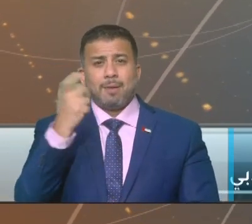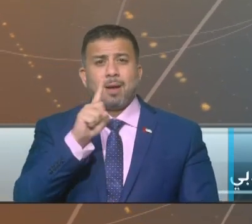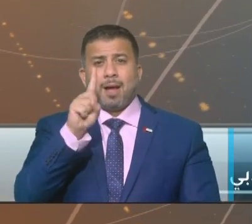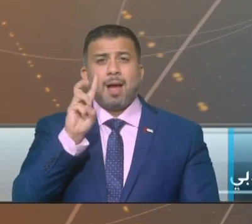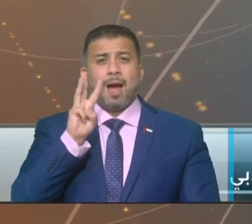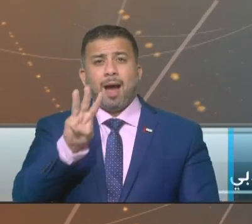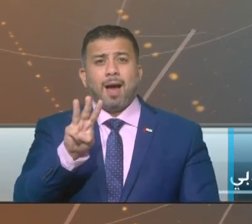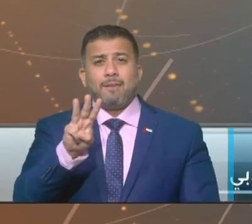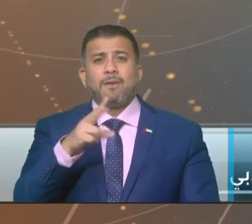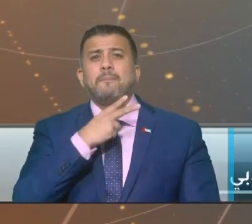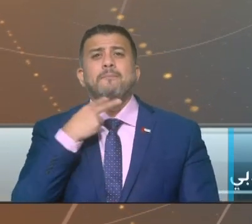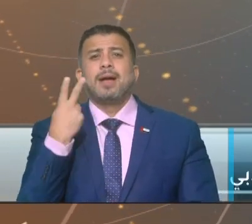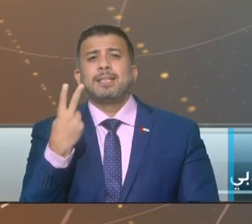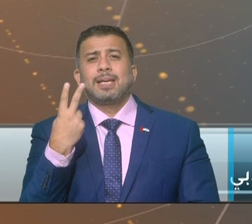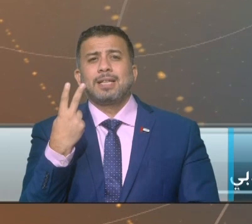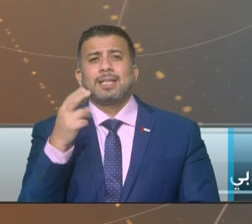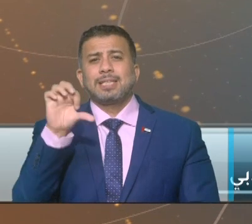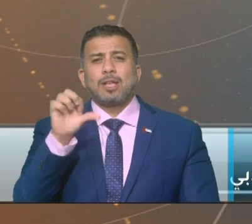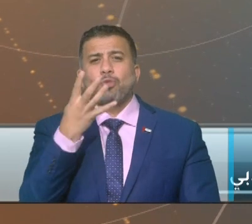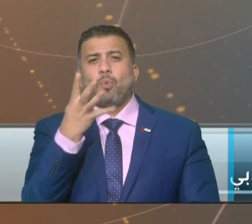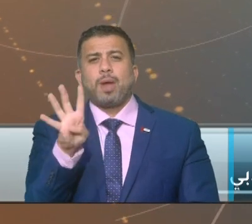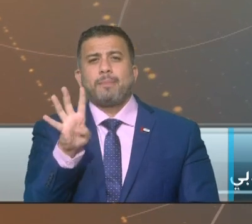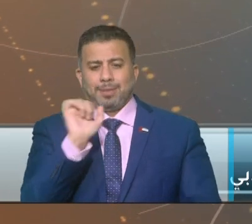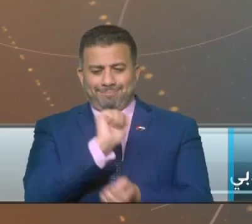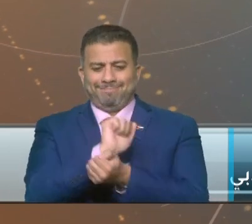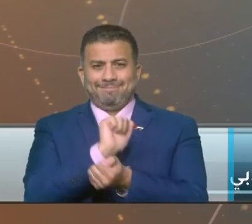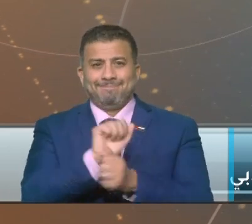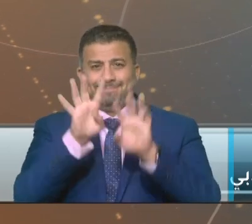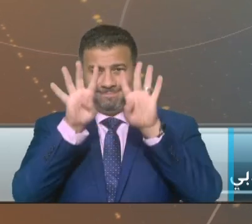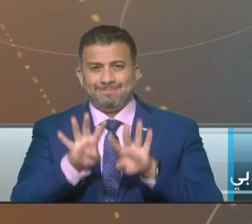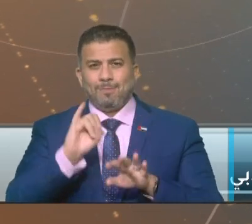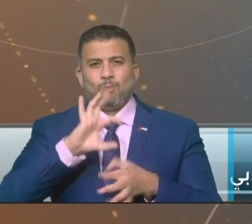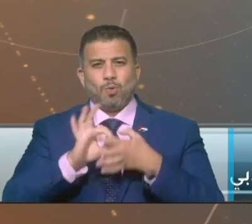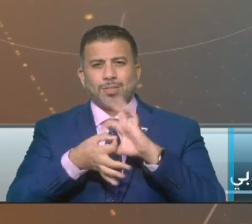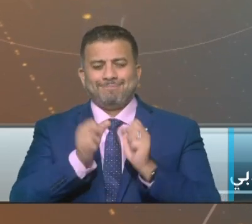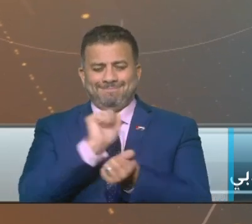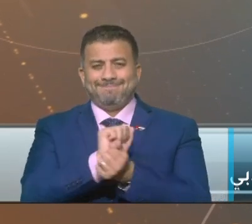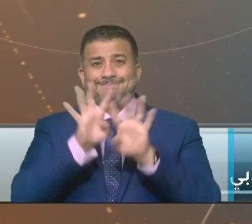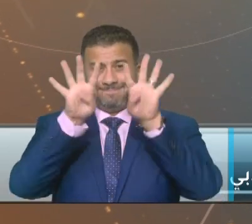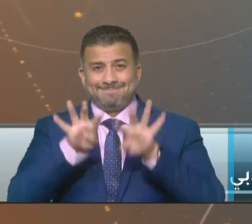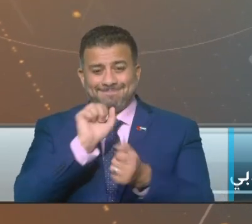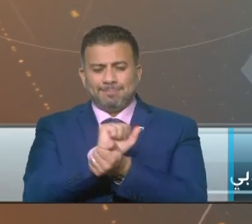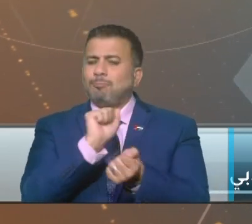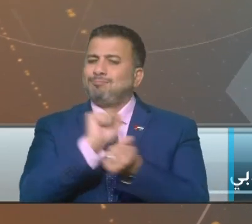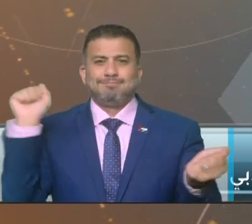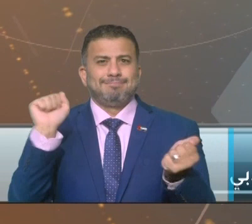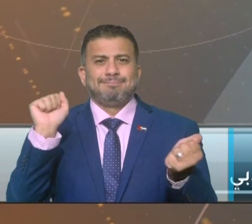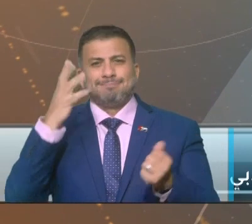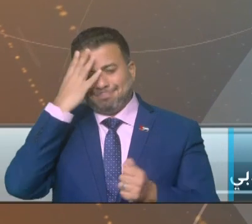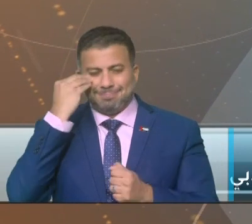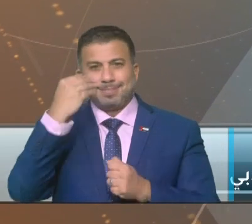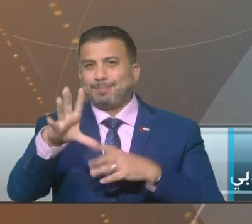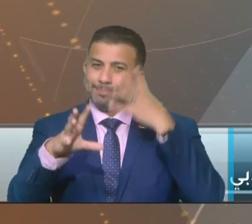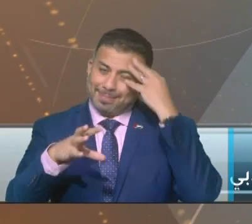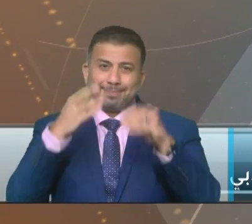دبي بالعفو عن 1249 من نزلاء المؤسسات الاصلاحيه والعقاب في دبي من